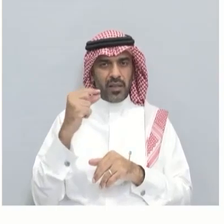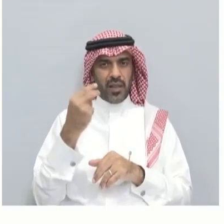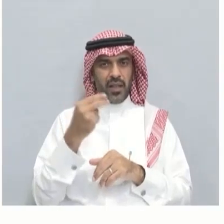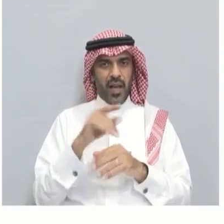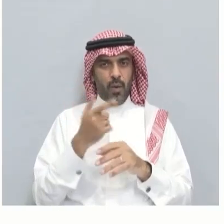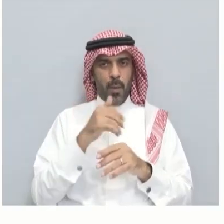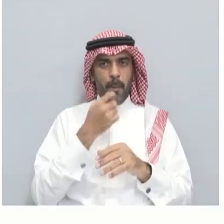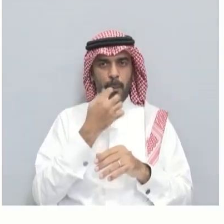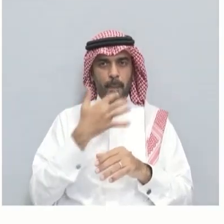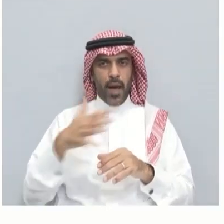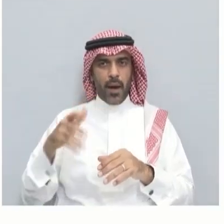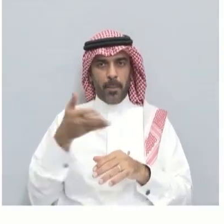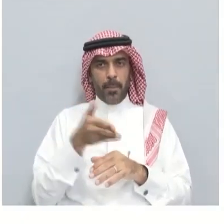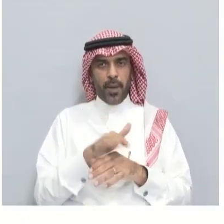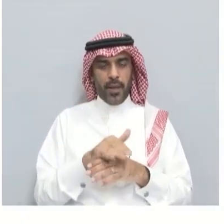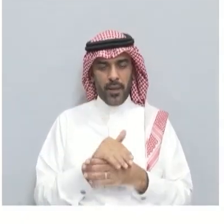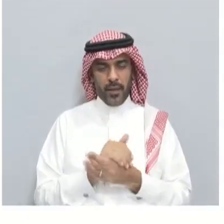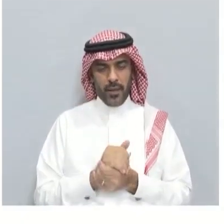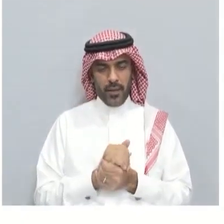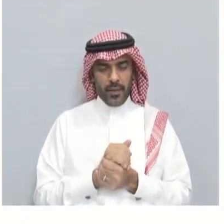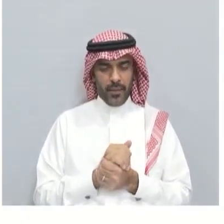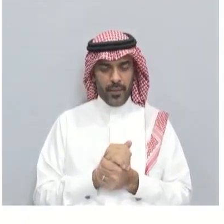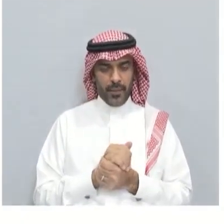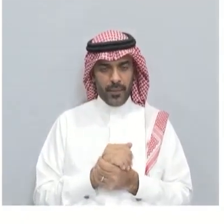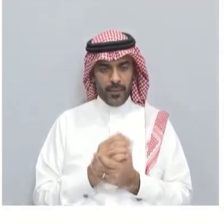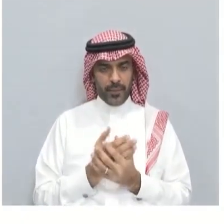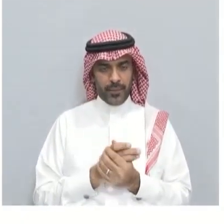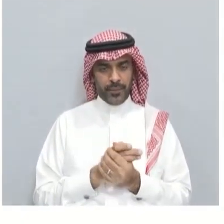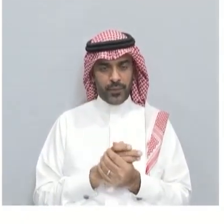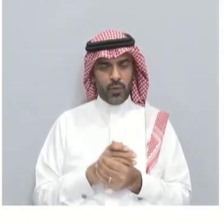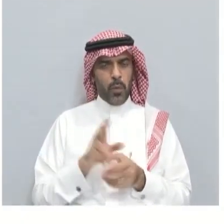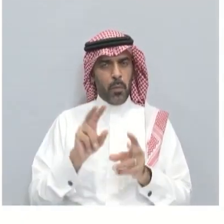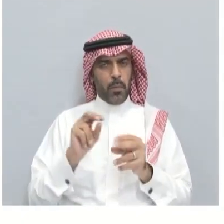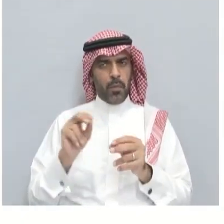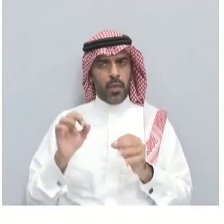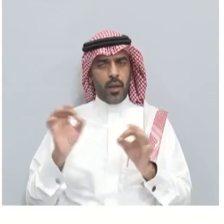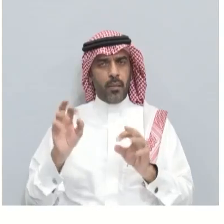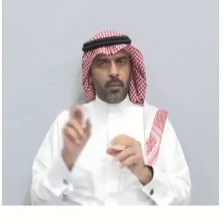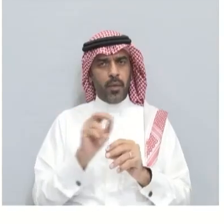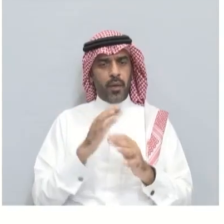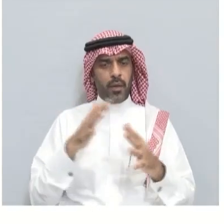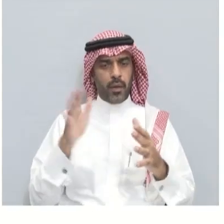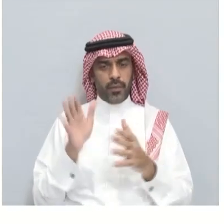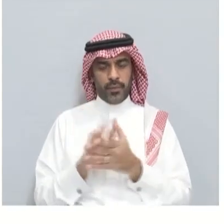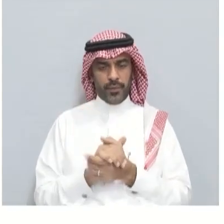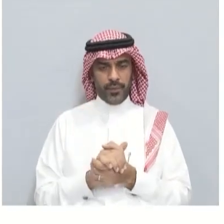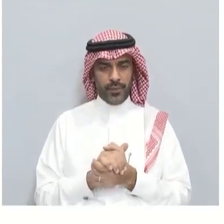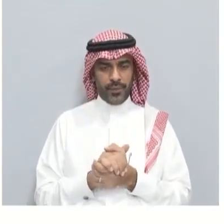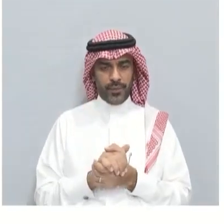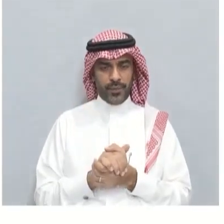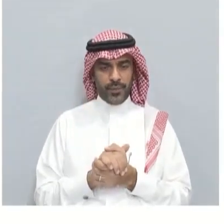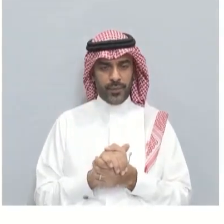التحويلي يعتبر احد هذه الصدوع ولديكم ايضا امثله كثيره تختاروا منها عندنا هنا